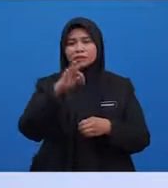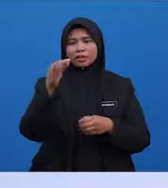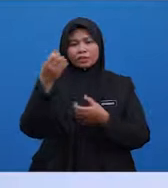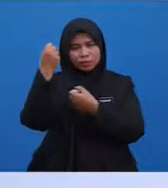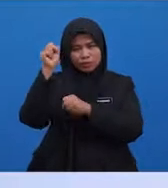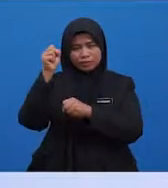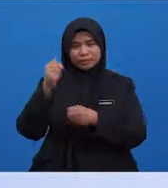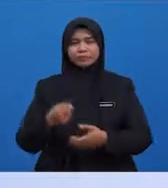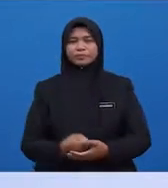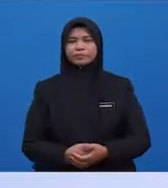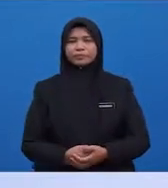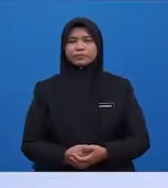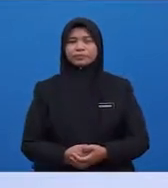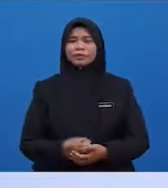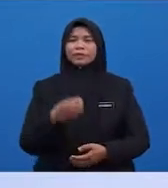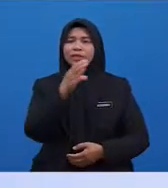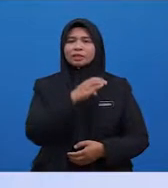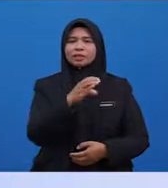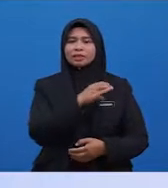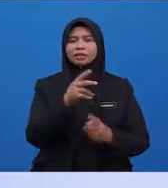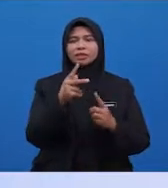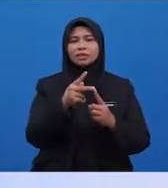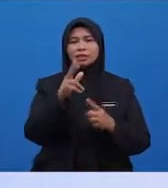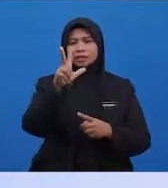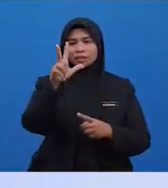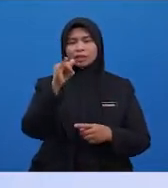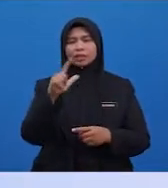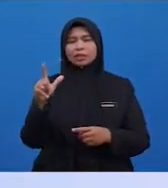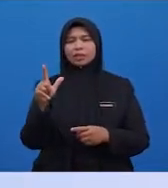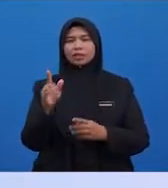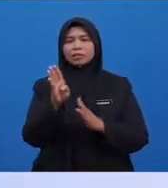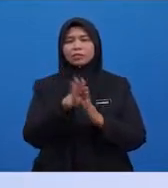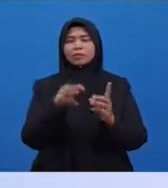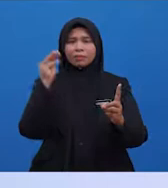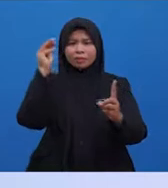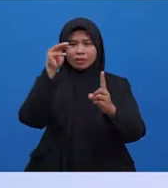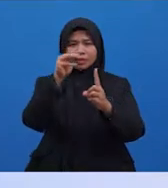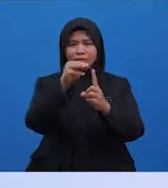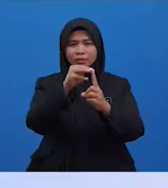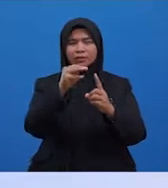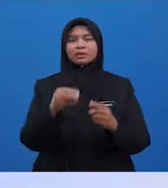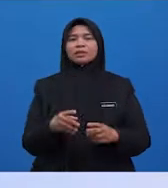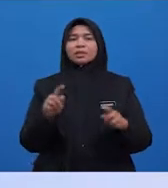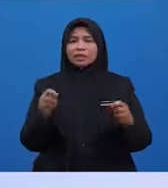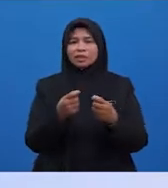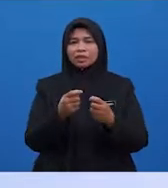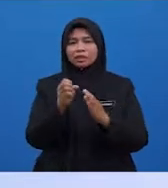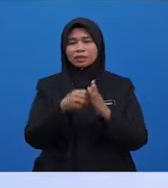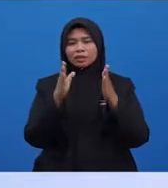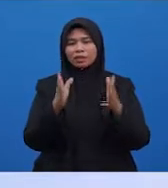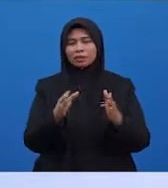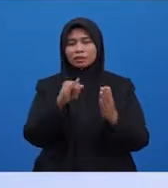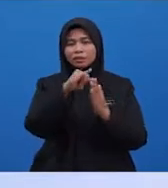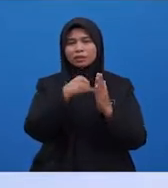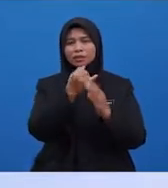kesukanan. Ciri yang ketiga ialah bermatlamat. Tindakan seseorang jurulatih